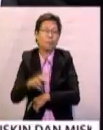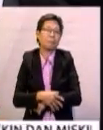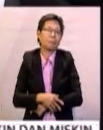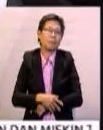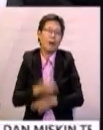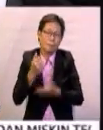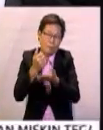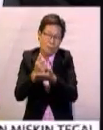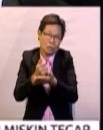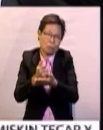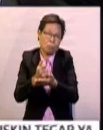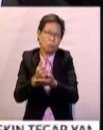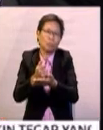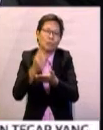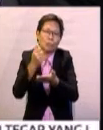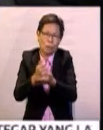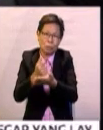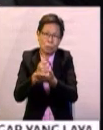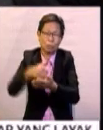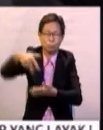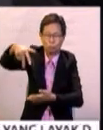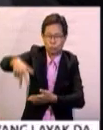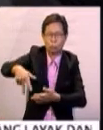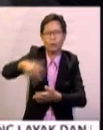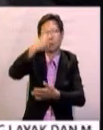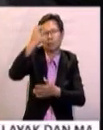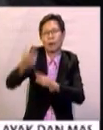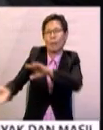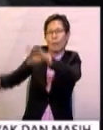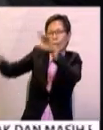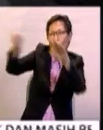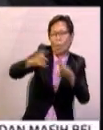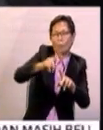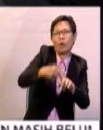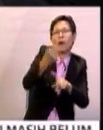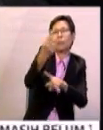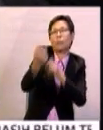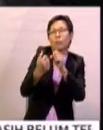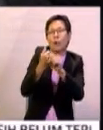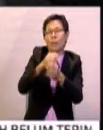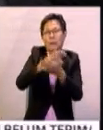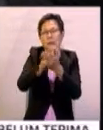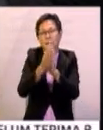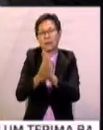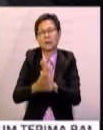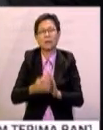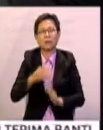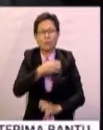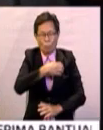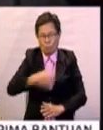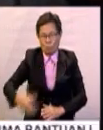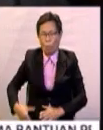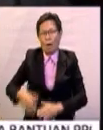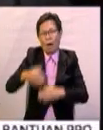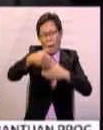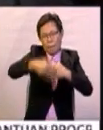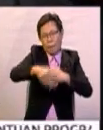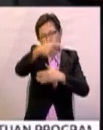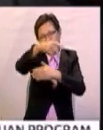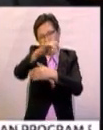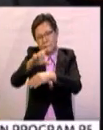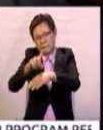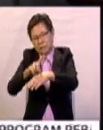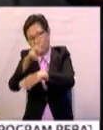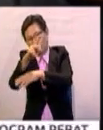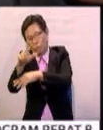Banti, Indonesia akibat musibah tsunami Disember lalu, Bidiwa sempat menemui Duta Kemanusiaan itu selepas sidang media mini showcase-nya di